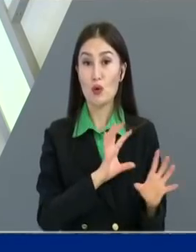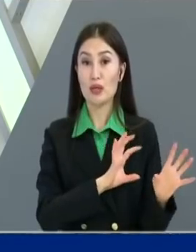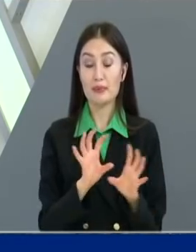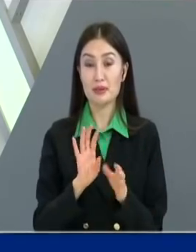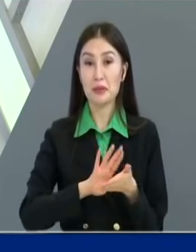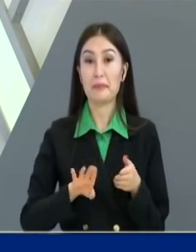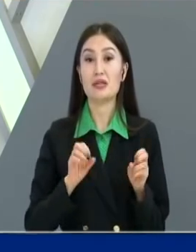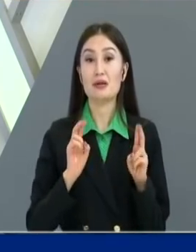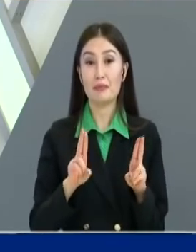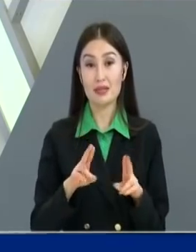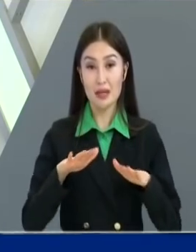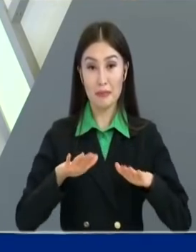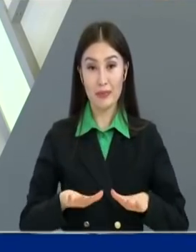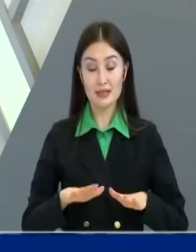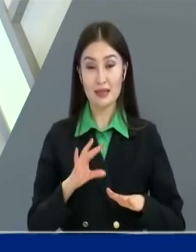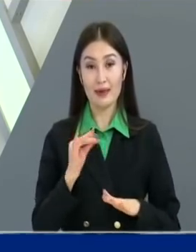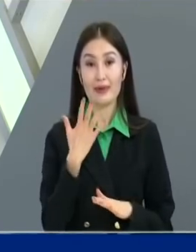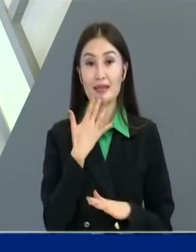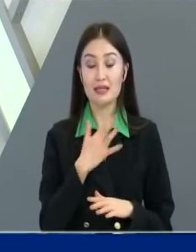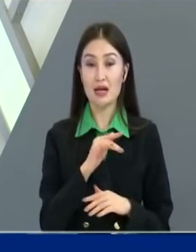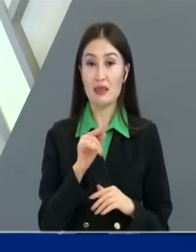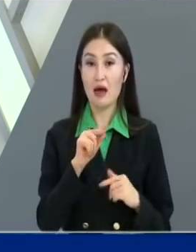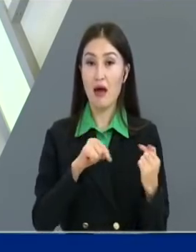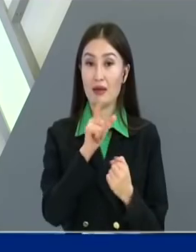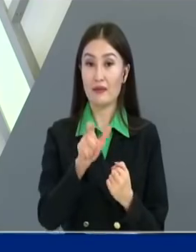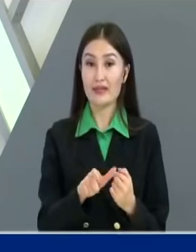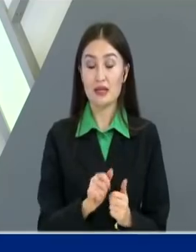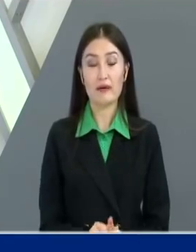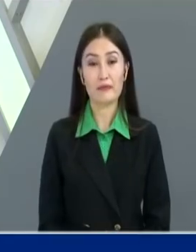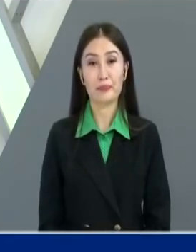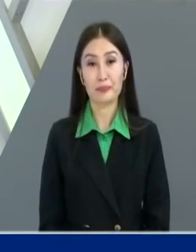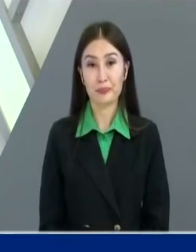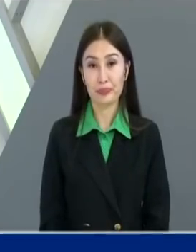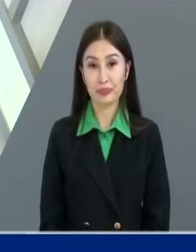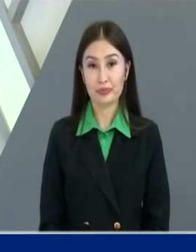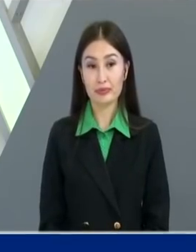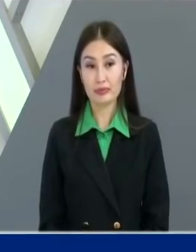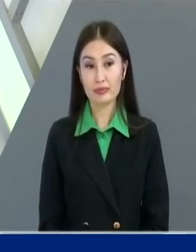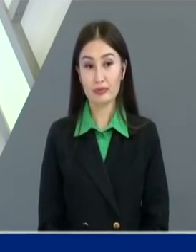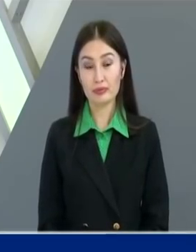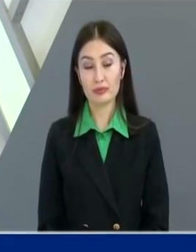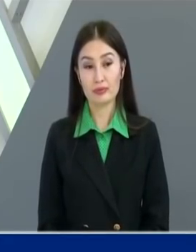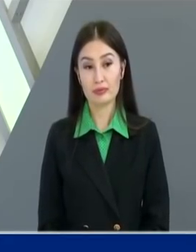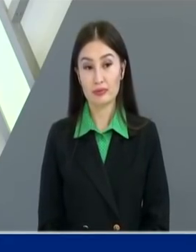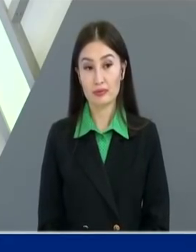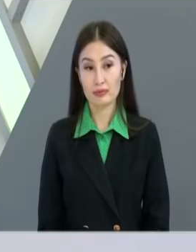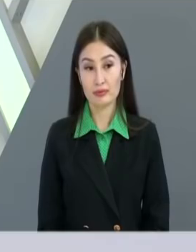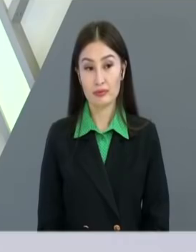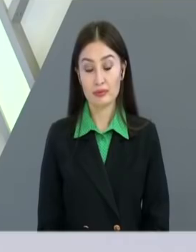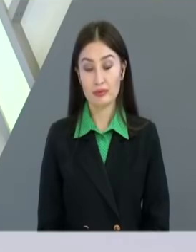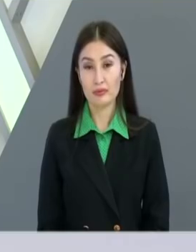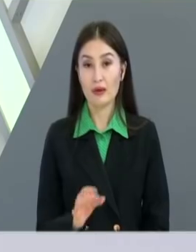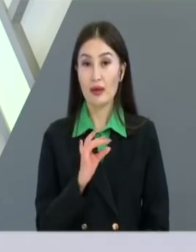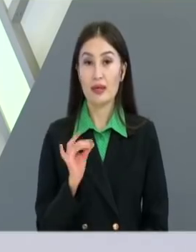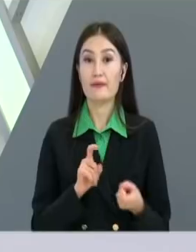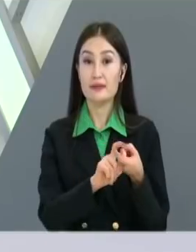обеспечить безопасность местных и иностранных инвесторов. Улан Касенов, Алмаз Нурмамбетов, Алатау 24. И